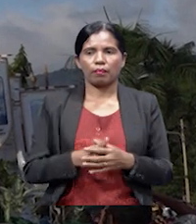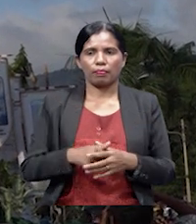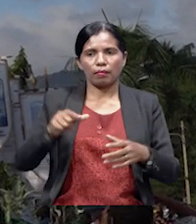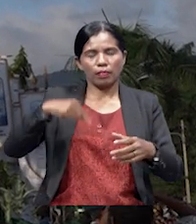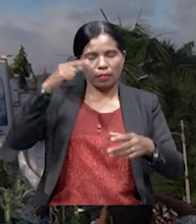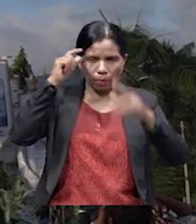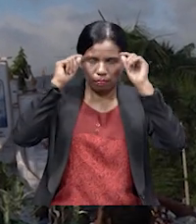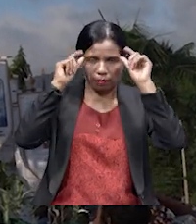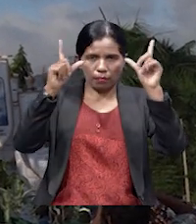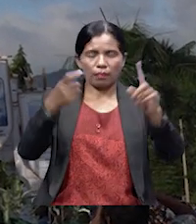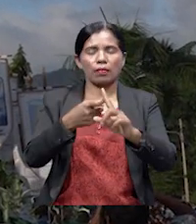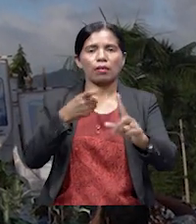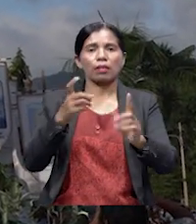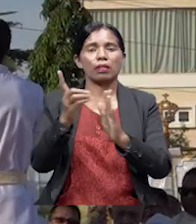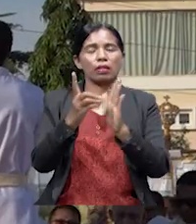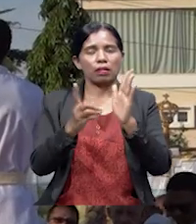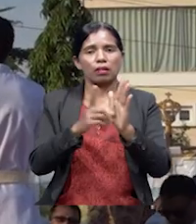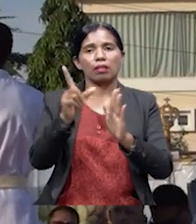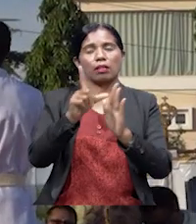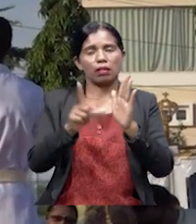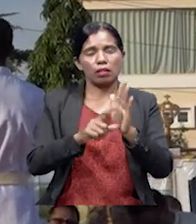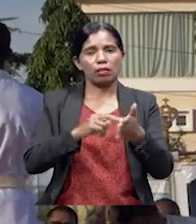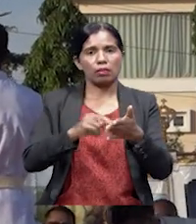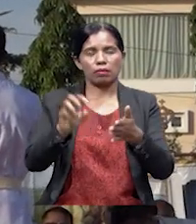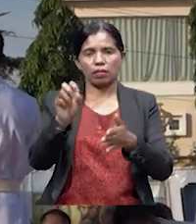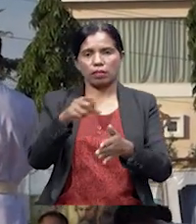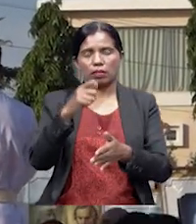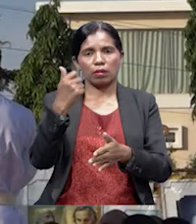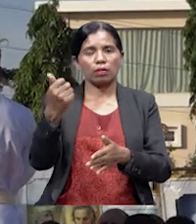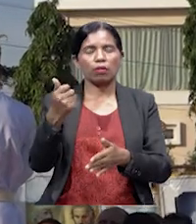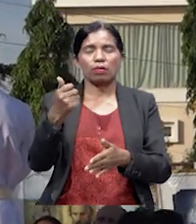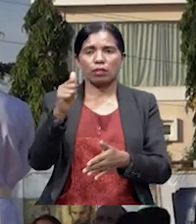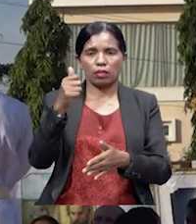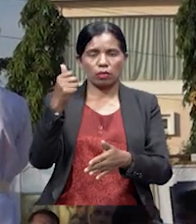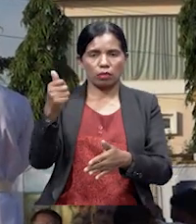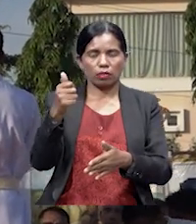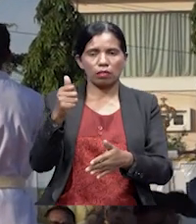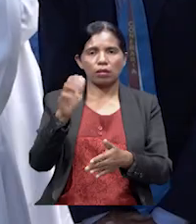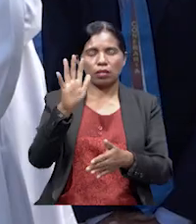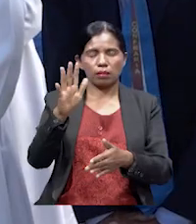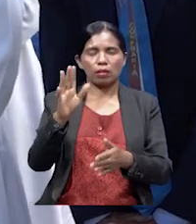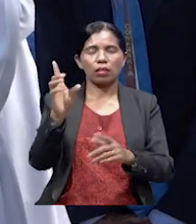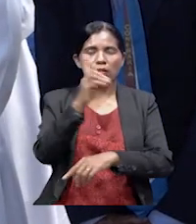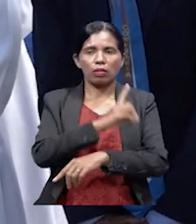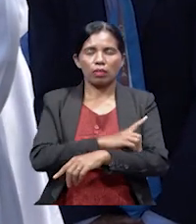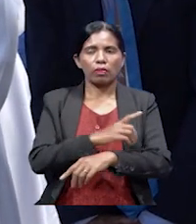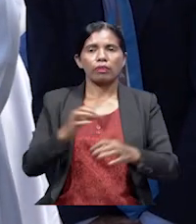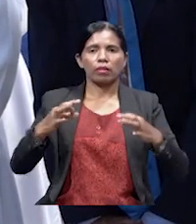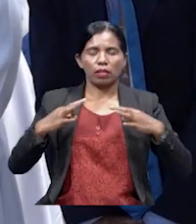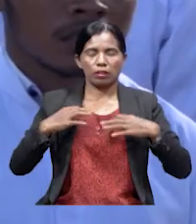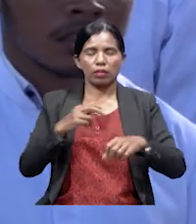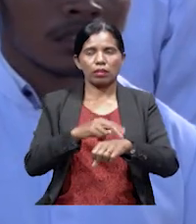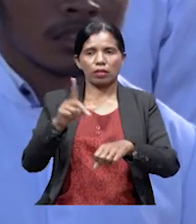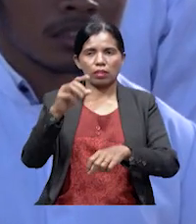Governo Timor Leste li husi decreto lei numero 10/2025 fixa lorong feriado nasional Sirahotu,